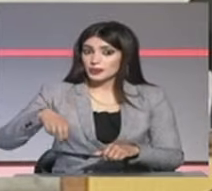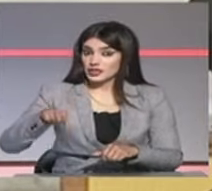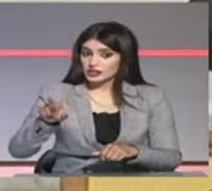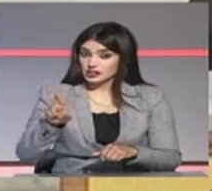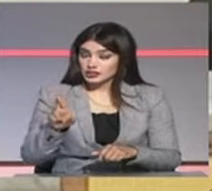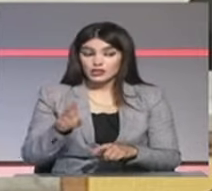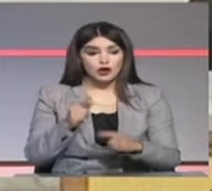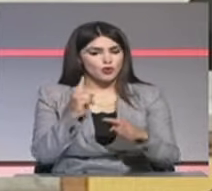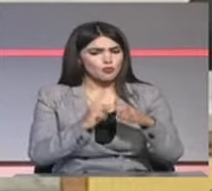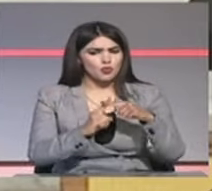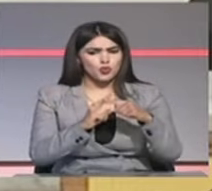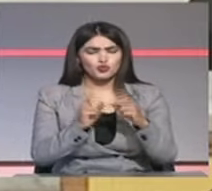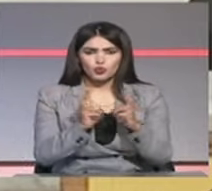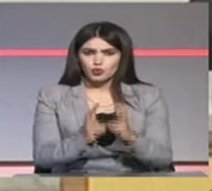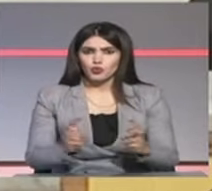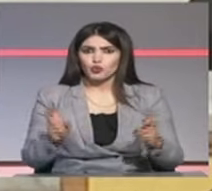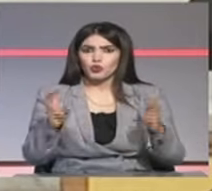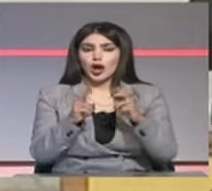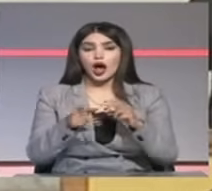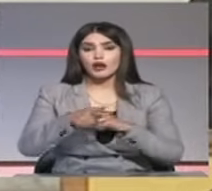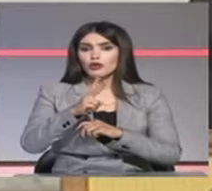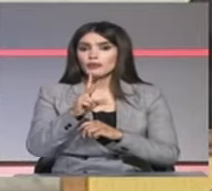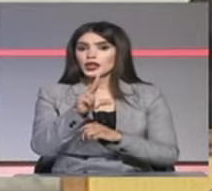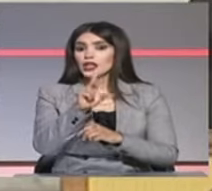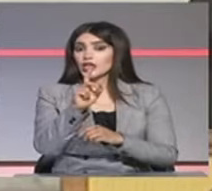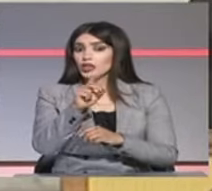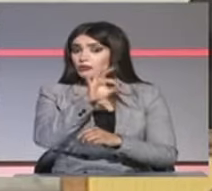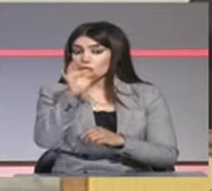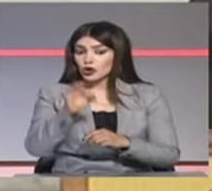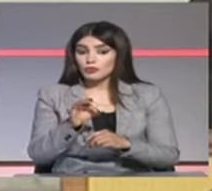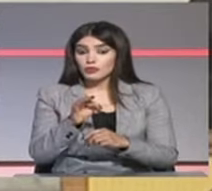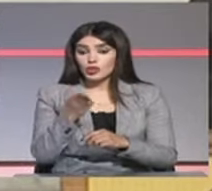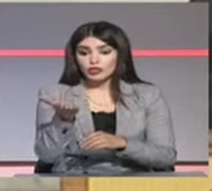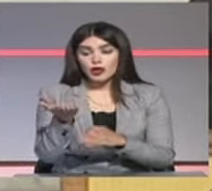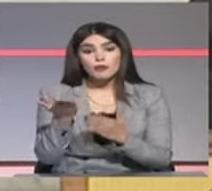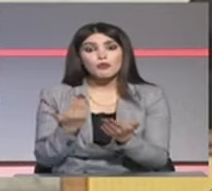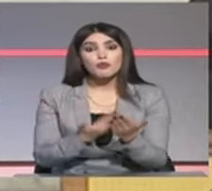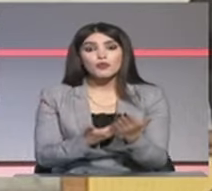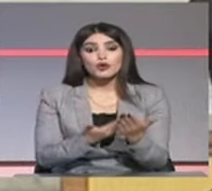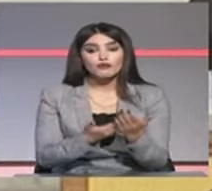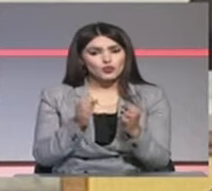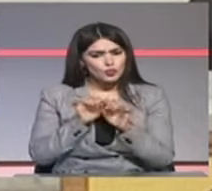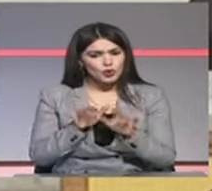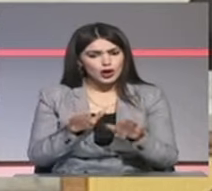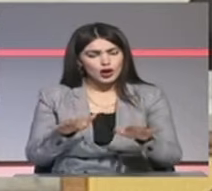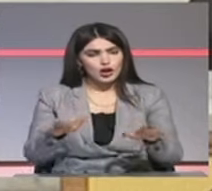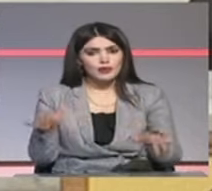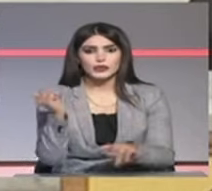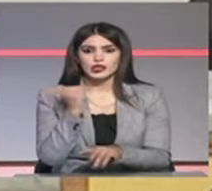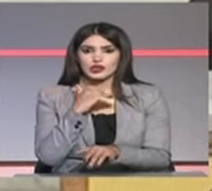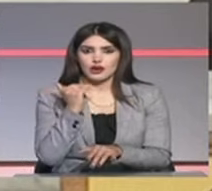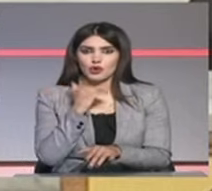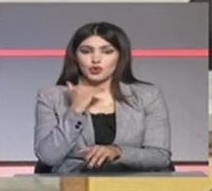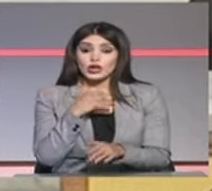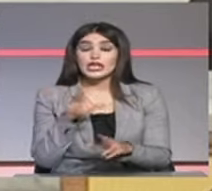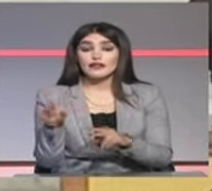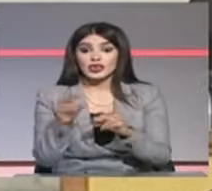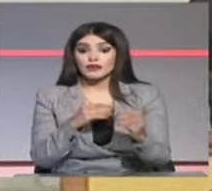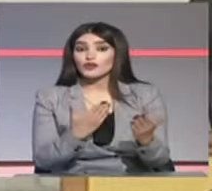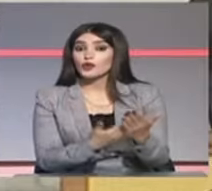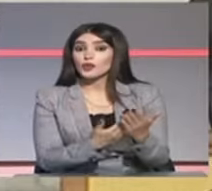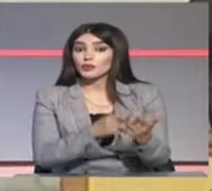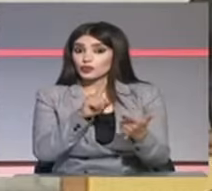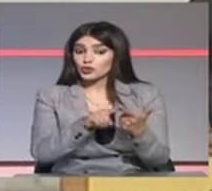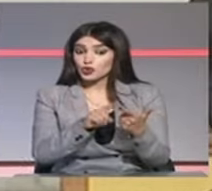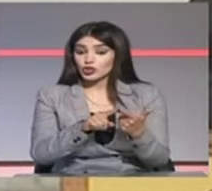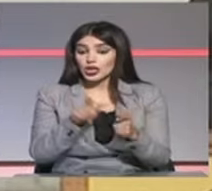في المائه ومؤشر يدل على اه الانتشار كبيره المؤشر الثاني هو